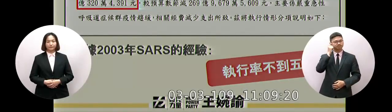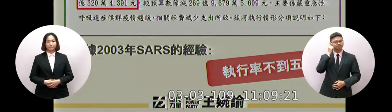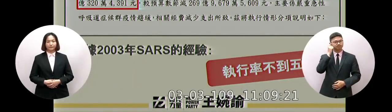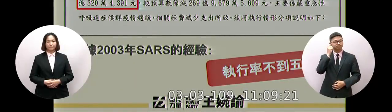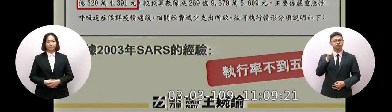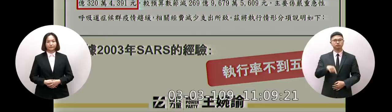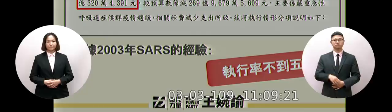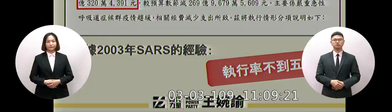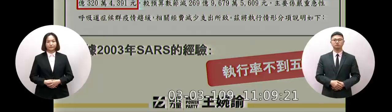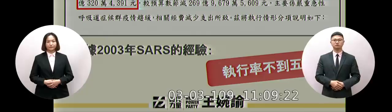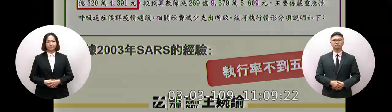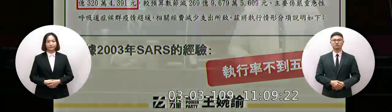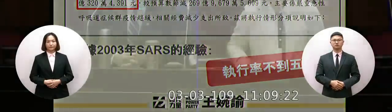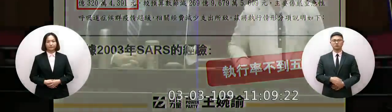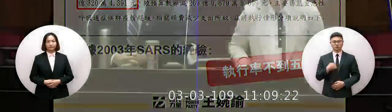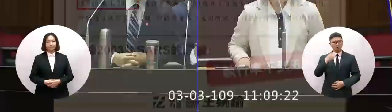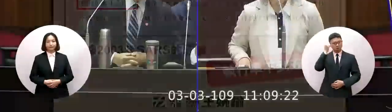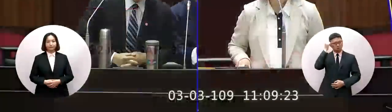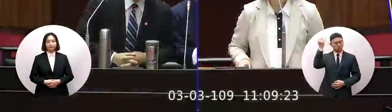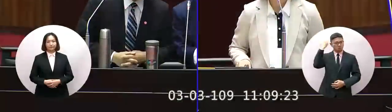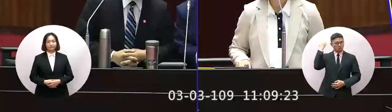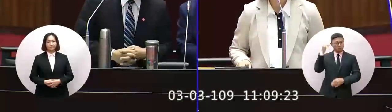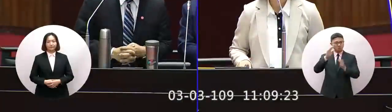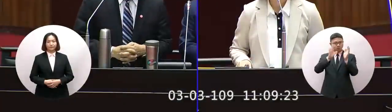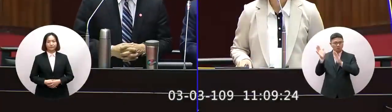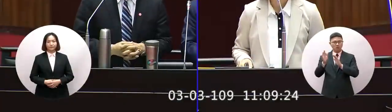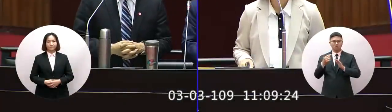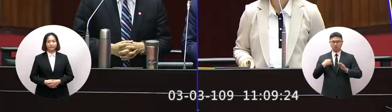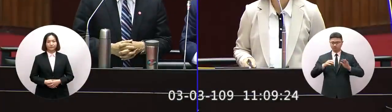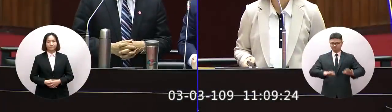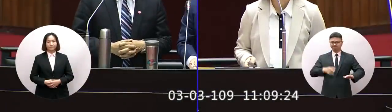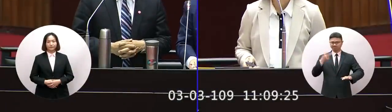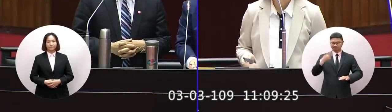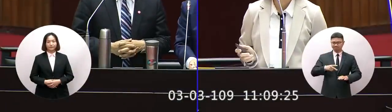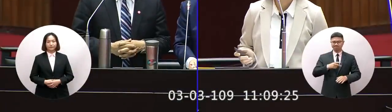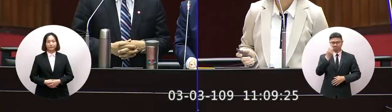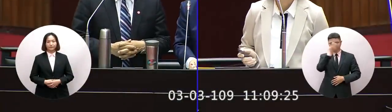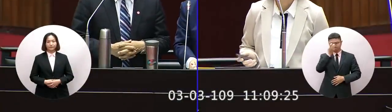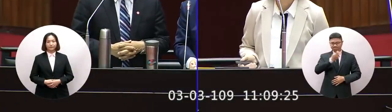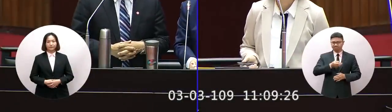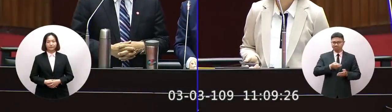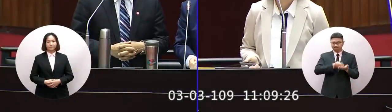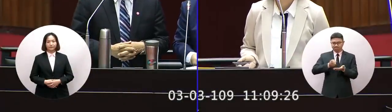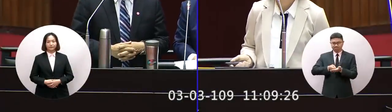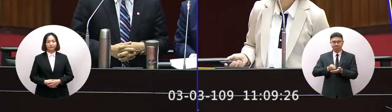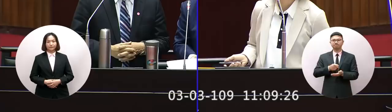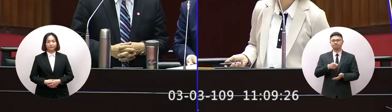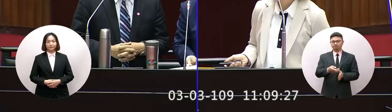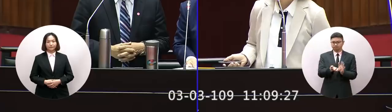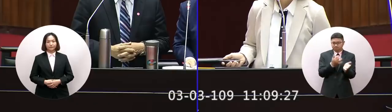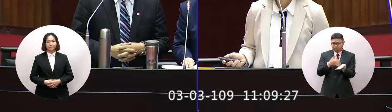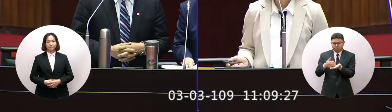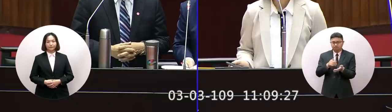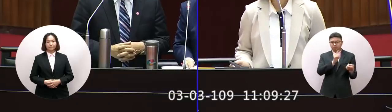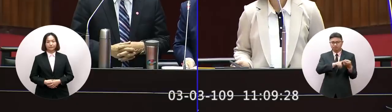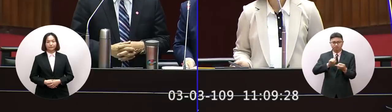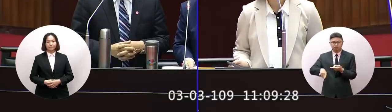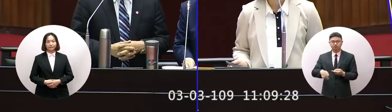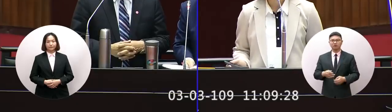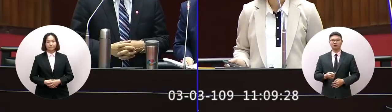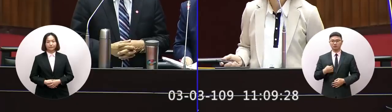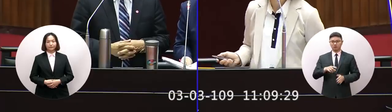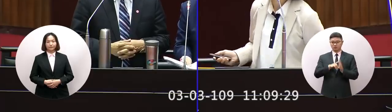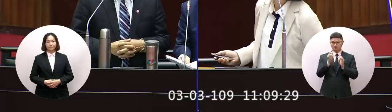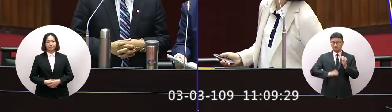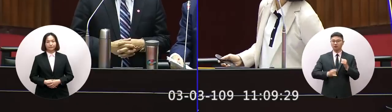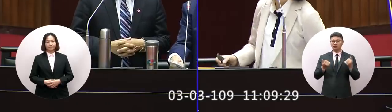利用汲取上次的经验，我们在这次的部分应该更严格的来审视这样子的预算编列是否合理。所以时代力量站在这